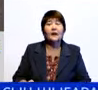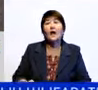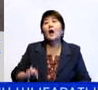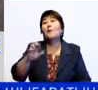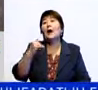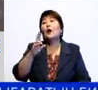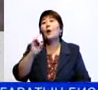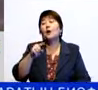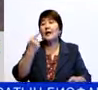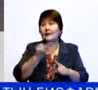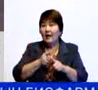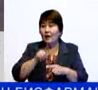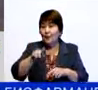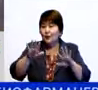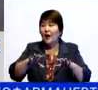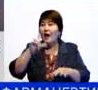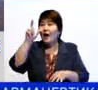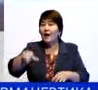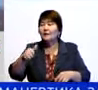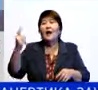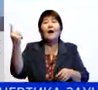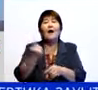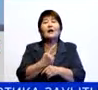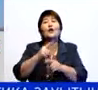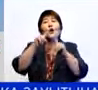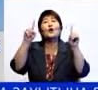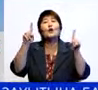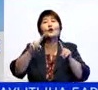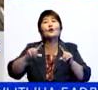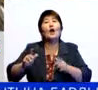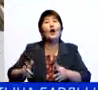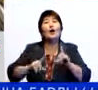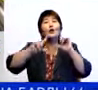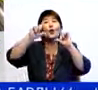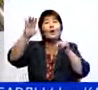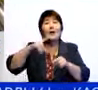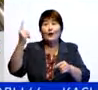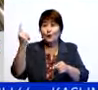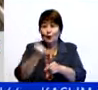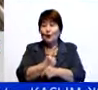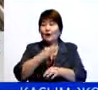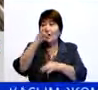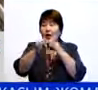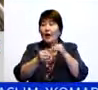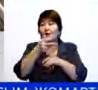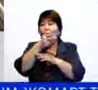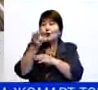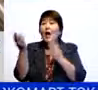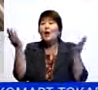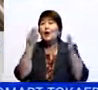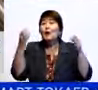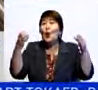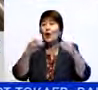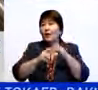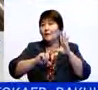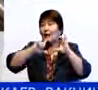Байқоңыр дәл осы мекенде адамзат үшін алғашқы рет жұлдызға жол ашылған еді. Бүгін тұңғыш рет ғарышта түсірілетін кино экипаж